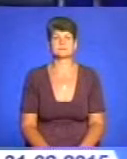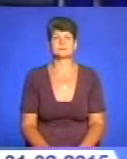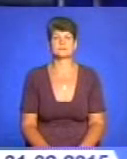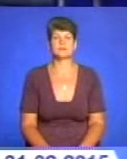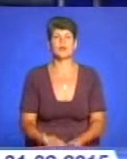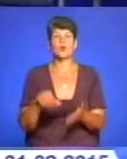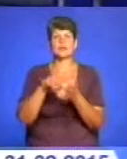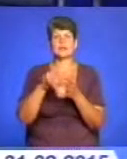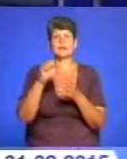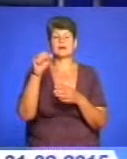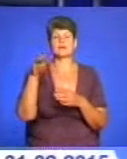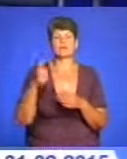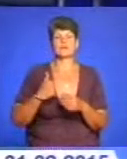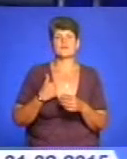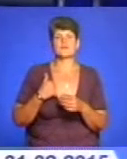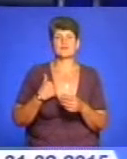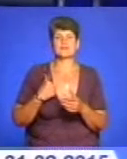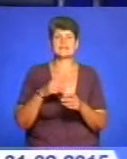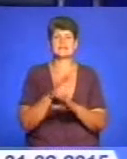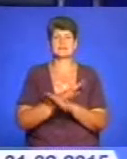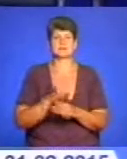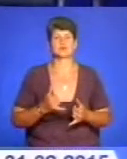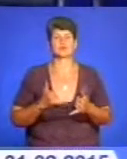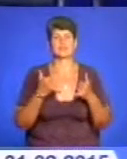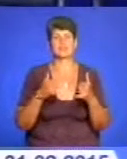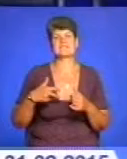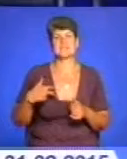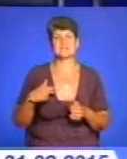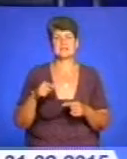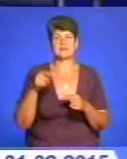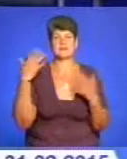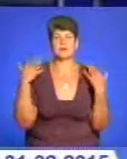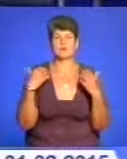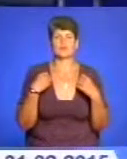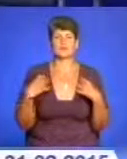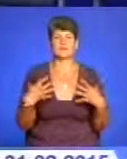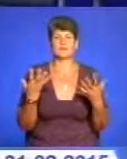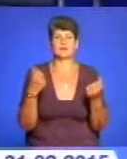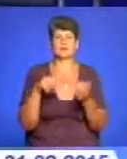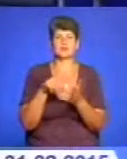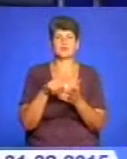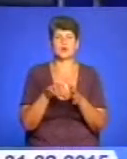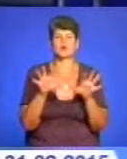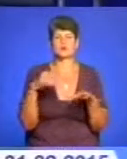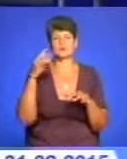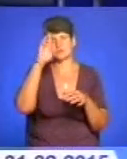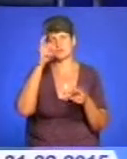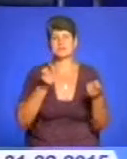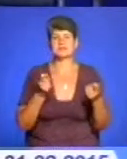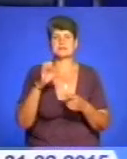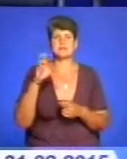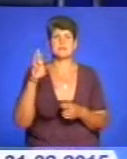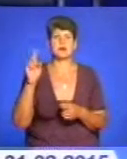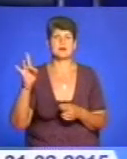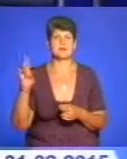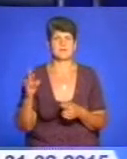Учасників АТО і військових, які загинули, вшанували цими вихідними у Заліщиках. В урочистостях взяв участь голова обласної державної адміністрації Степан Барна.